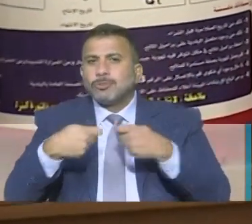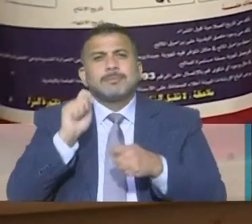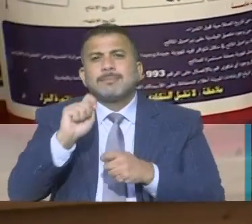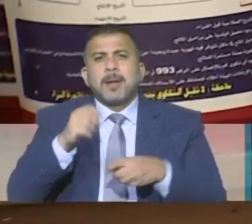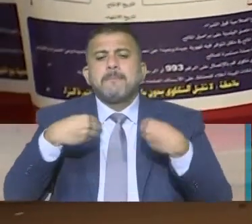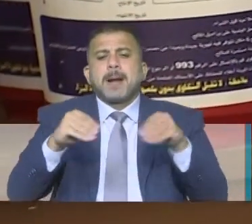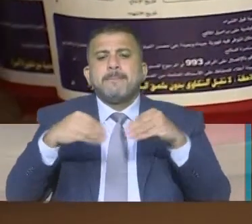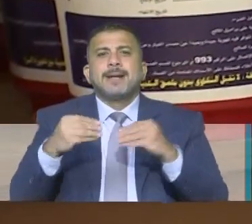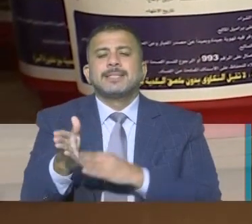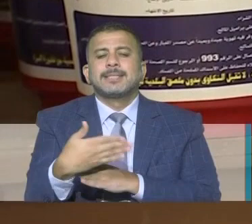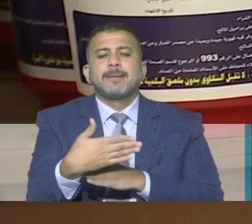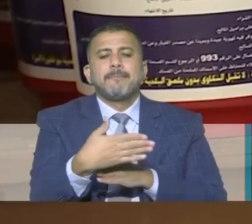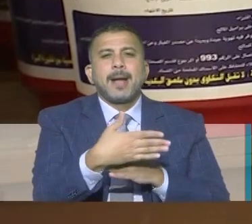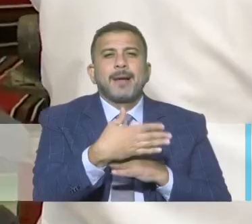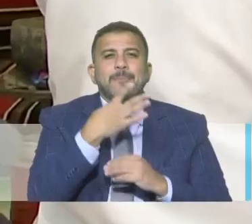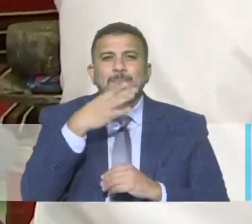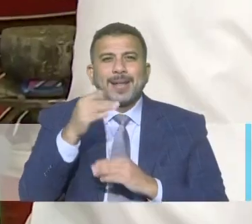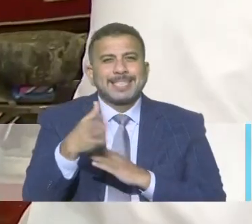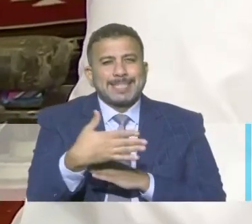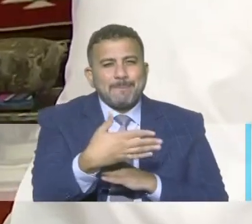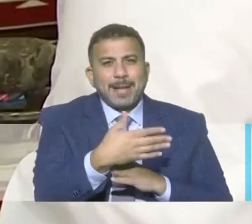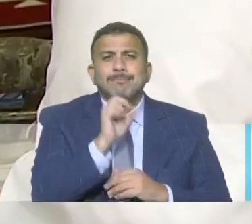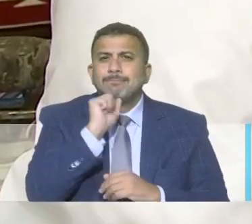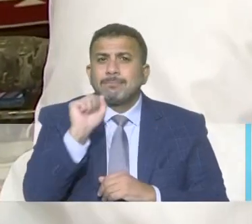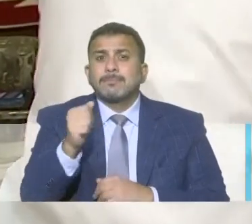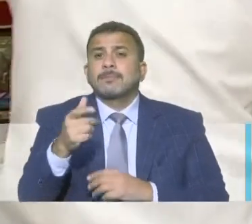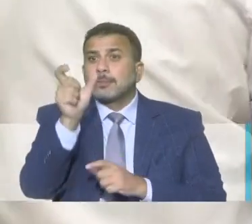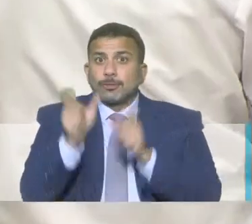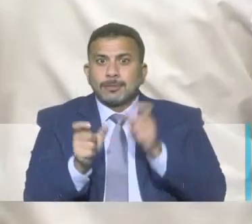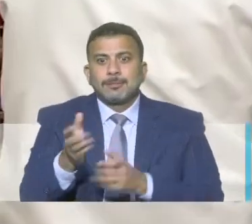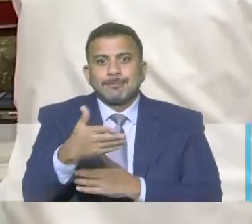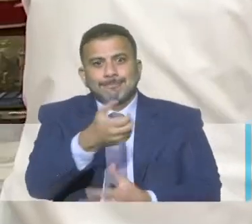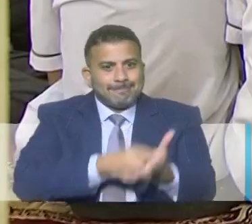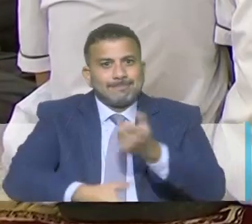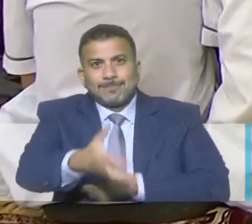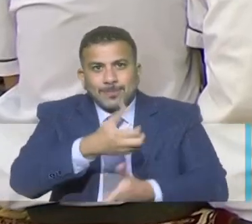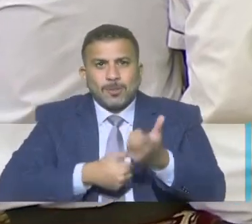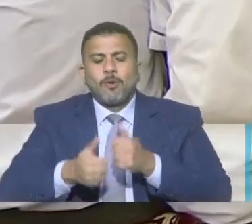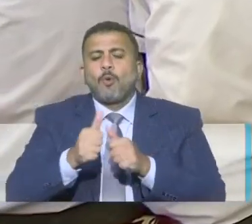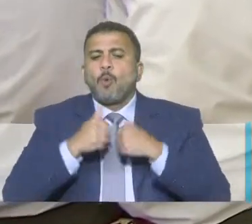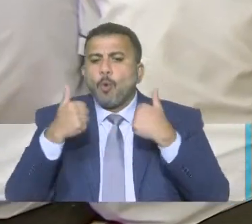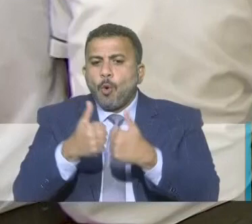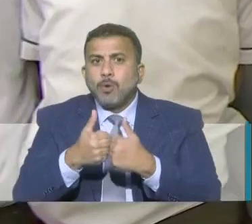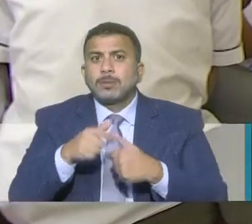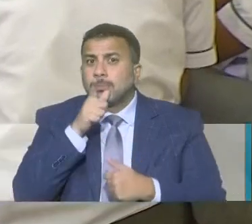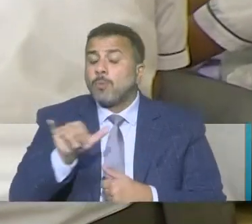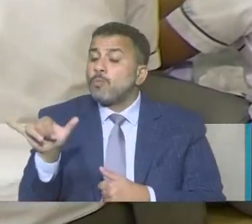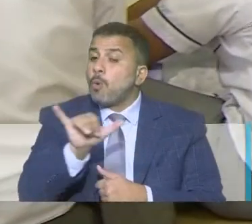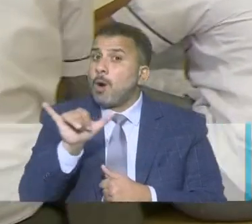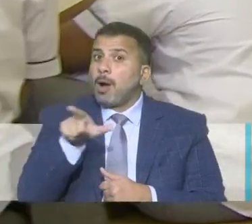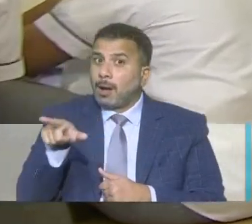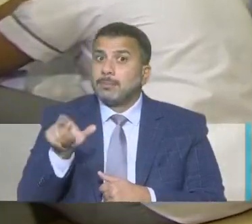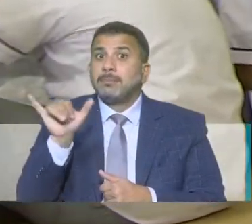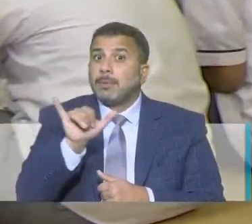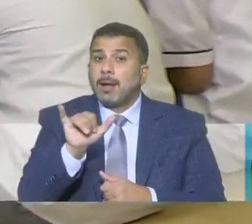صناعه وبيع المالح ومشتقاته وعدد من الصيادين والاسر المنتجه بما يجسد مكانه الحدث واهميته